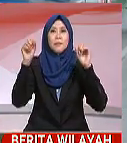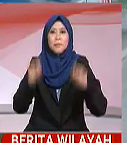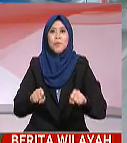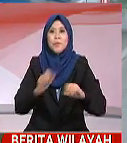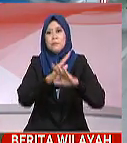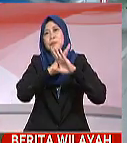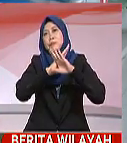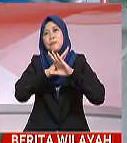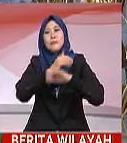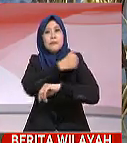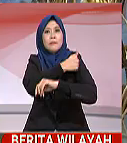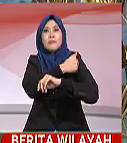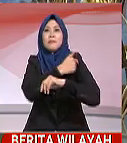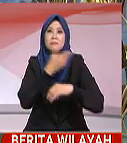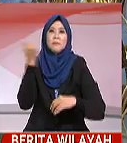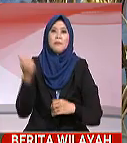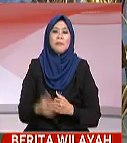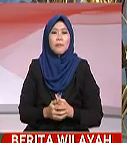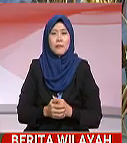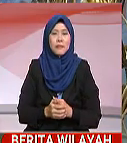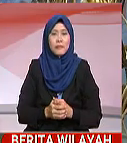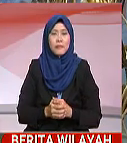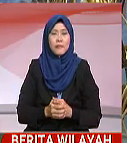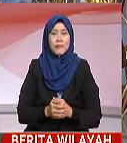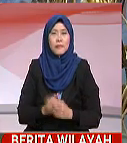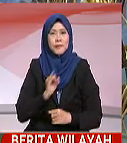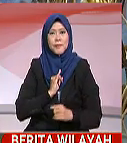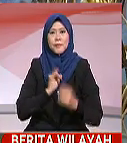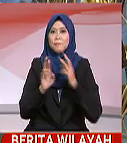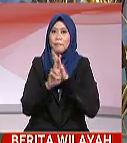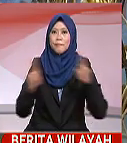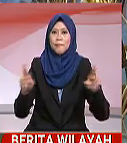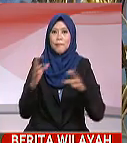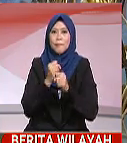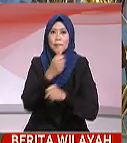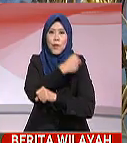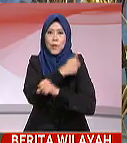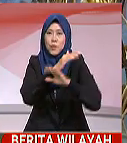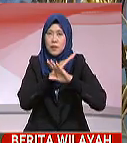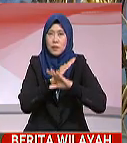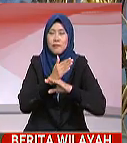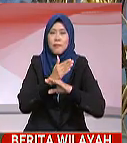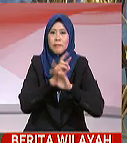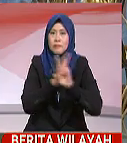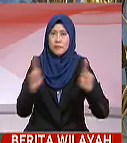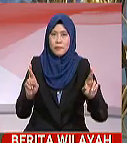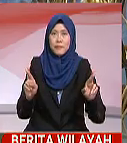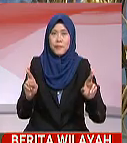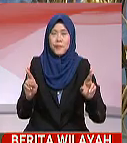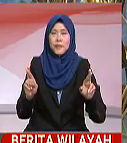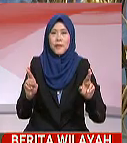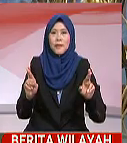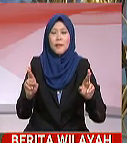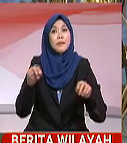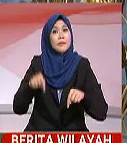terkena COVID-19 lah. Kalau saya memang bersedialah untuk mendapatkan vaksin itu sebab kalau kita lihat vaksin